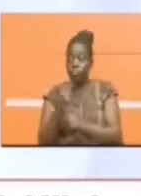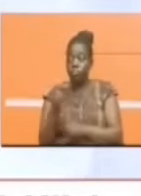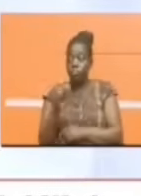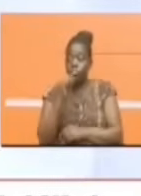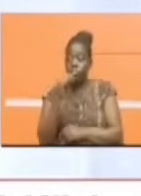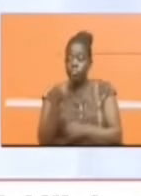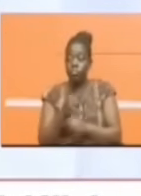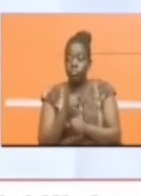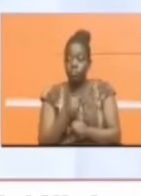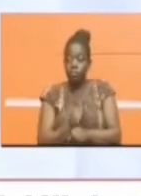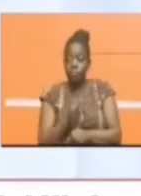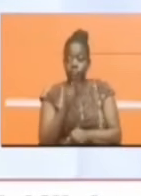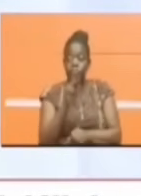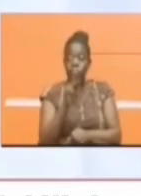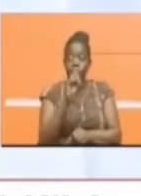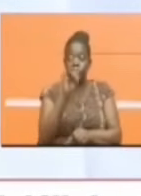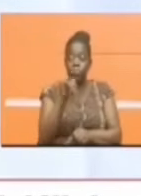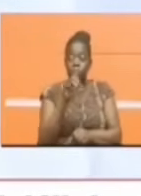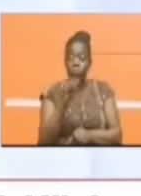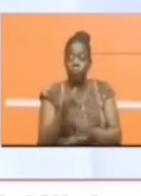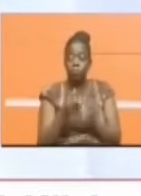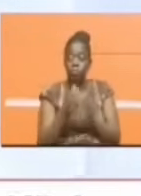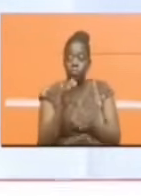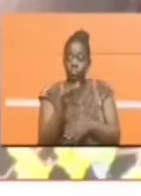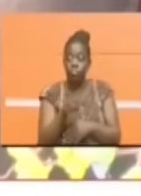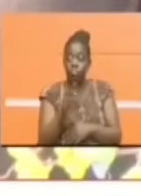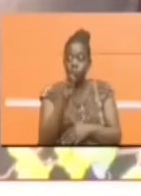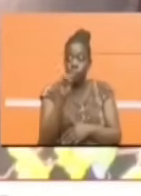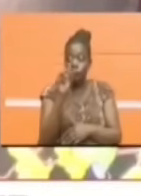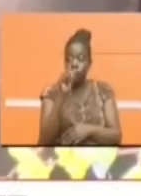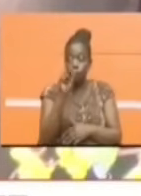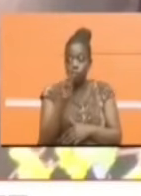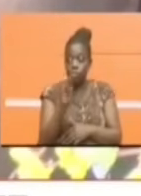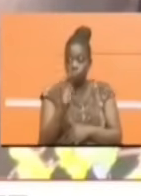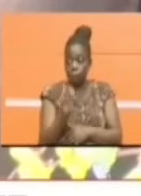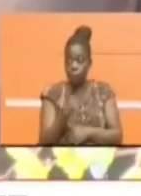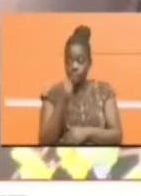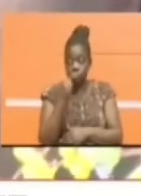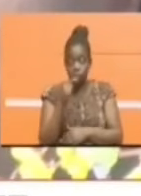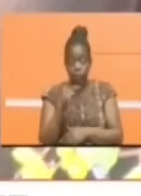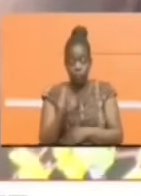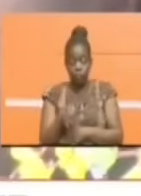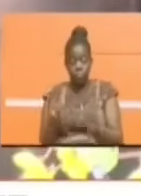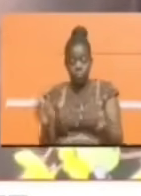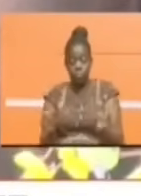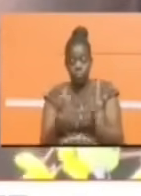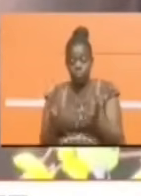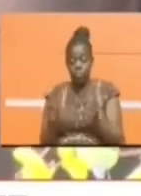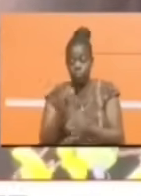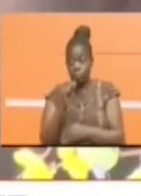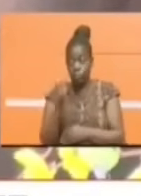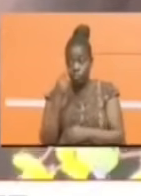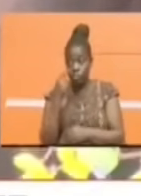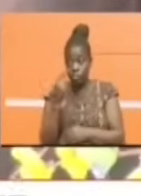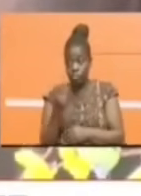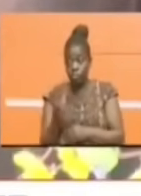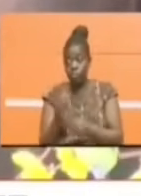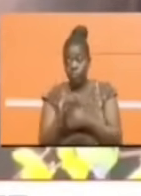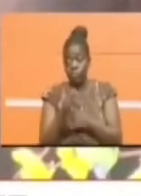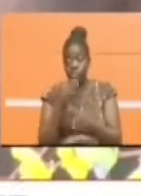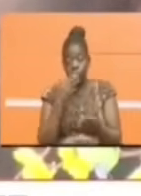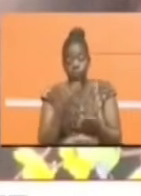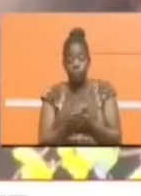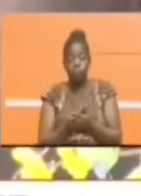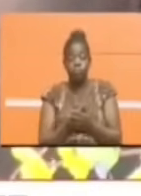Journalist Association Kajja ekikulirwa Kawuma Masembe. Masembe ategeeza nti agenda kukumaako bannamawulire okulaba nga bafulumya